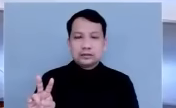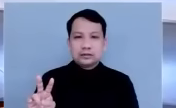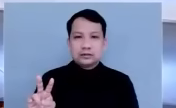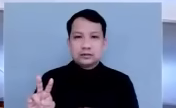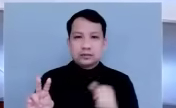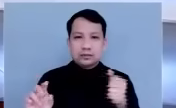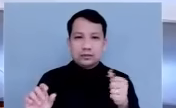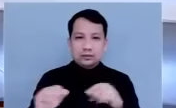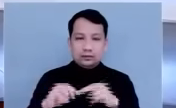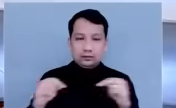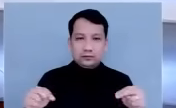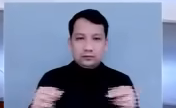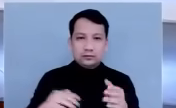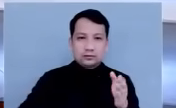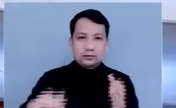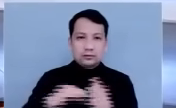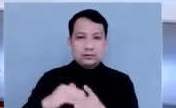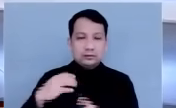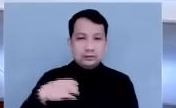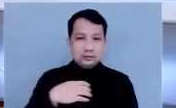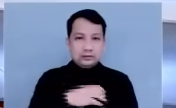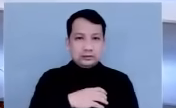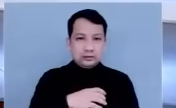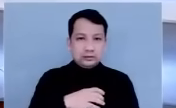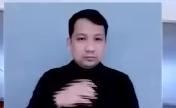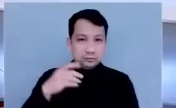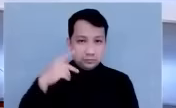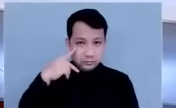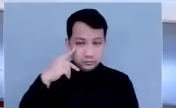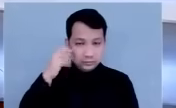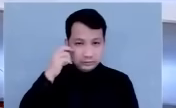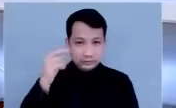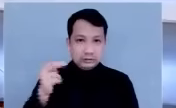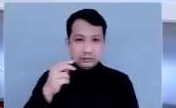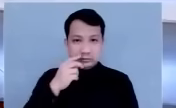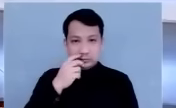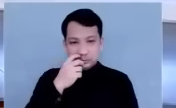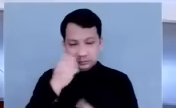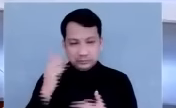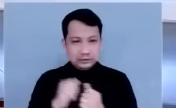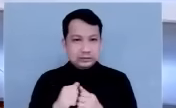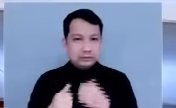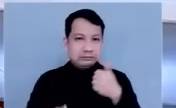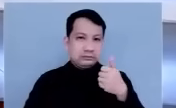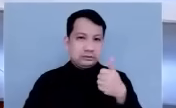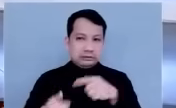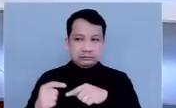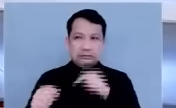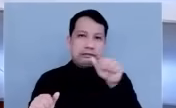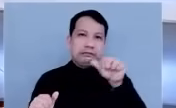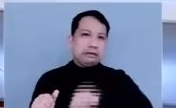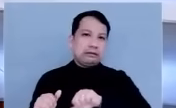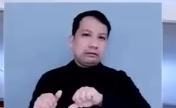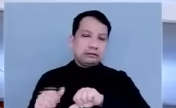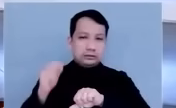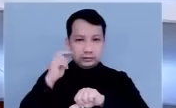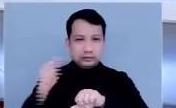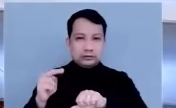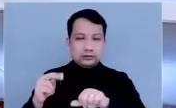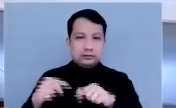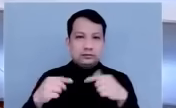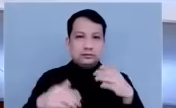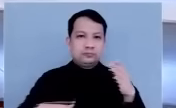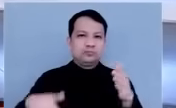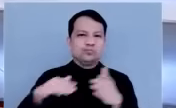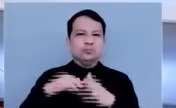sa kanyang re-election ni Noy Congressman Prospero Nograles. Hindi po nagwagi si Nograles. Muling binangga ni Nograles ang